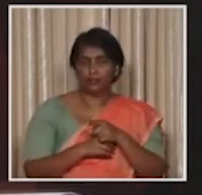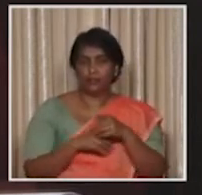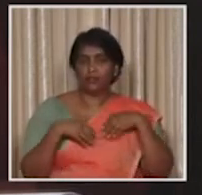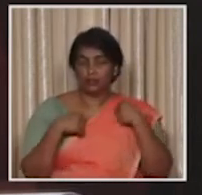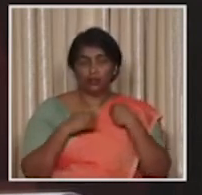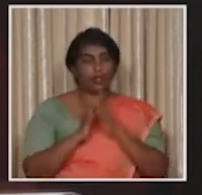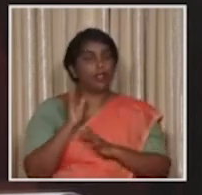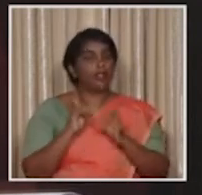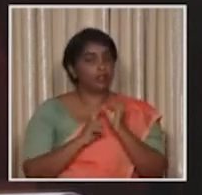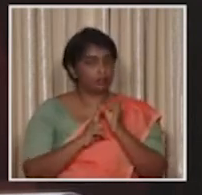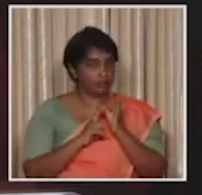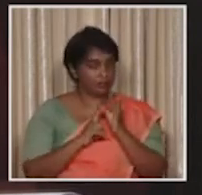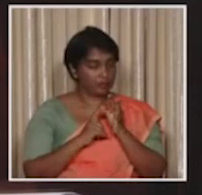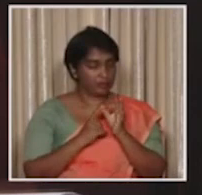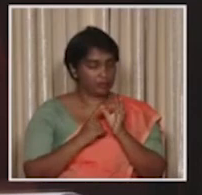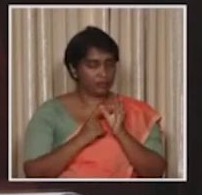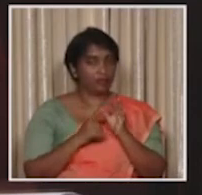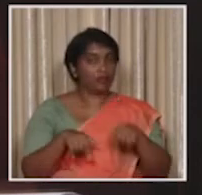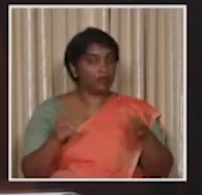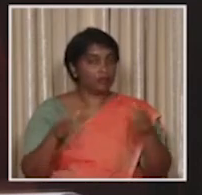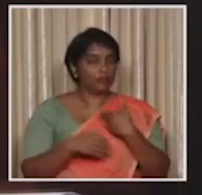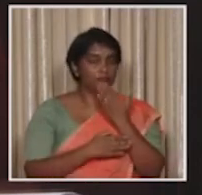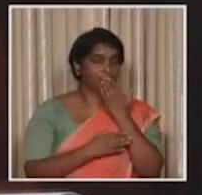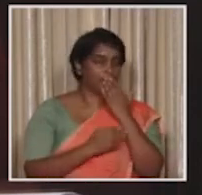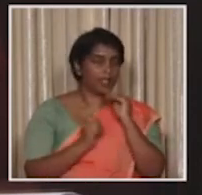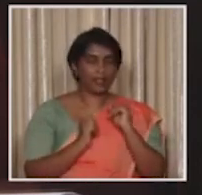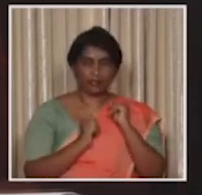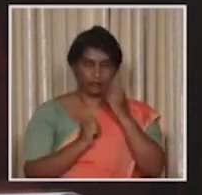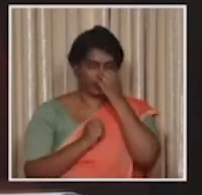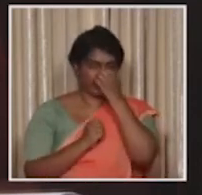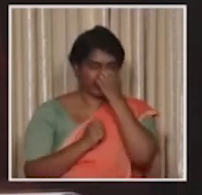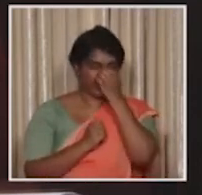සෞඛ්‍ය අමාත්‍යවරයා තවමත් නිහඬව සිටින්නේ ඇයි?